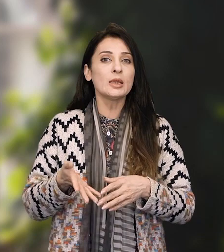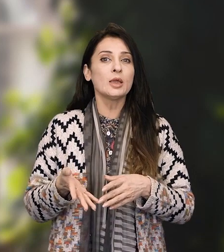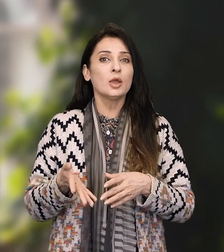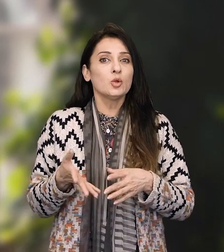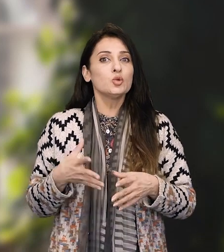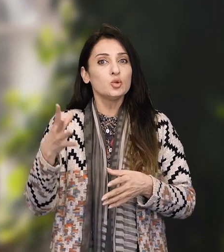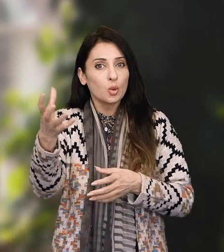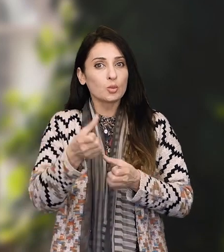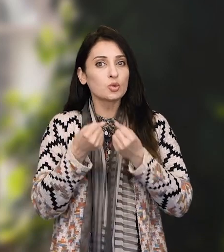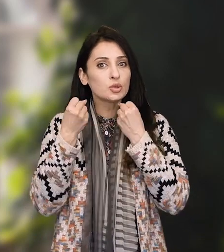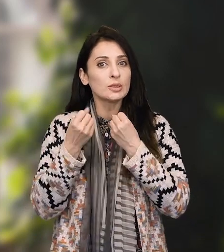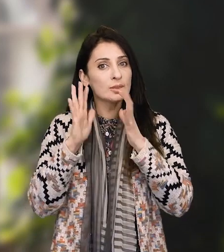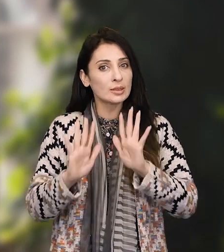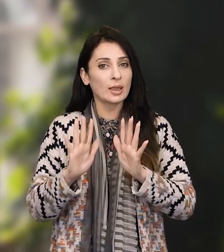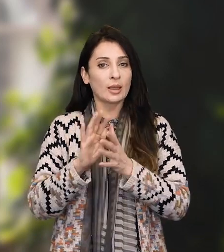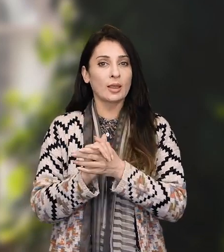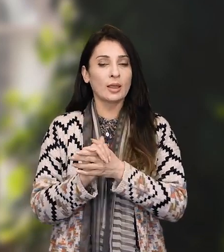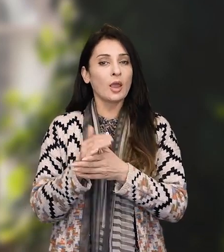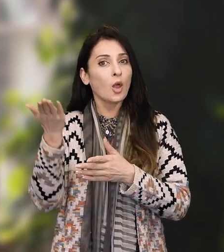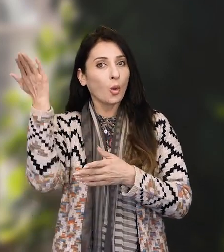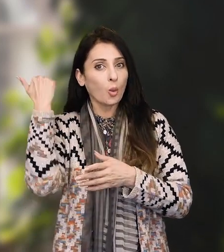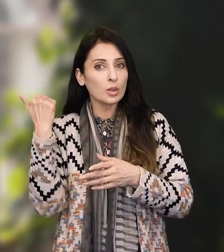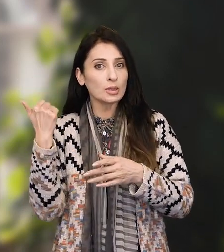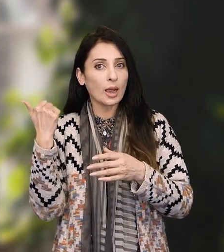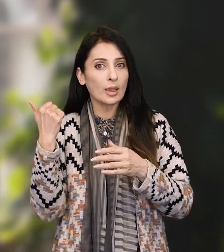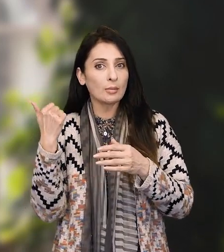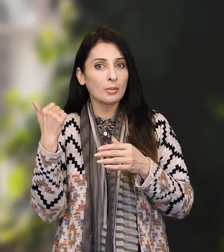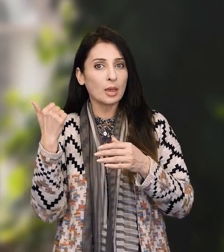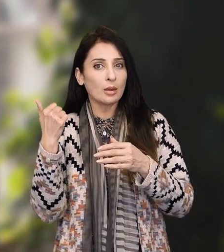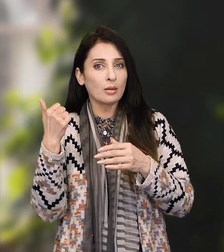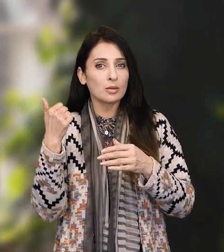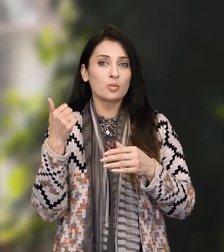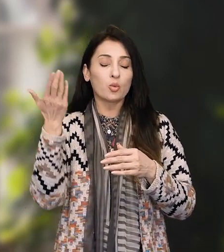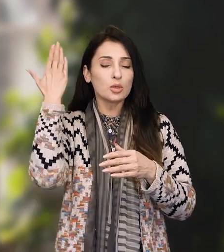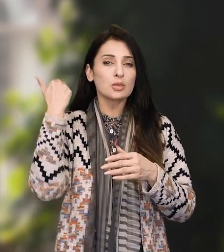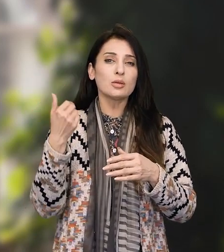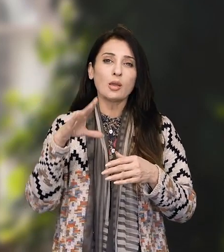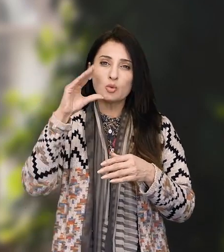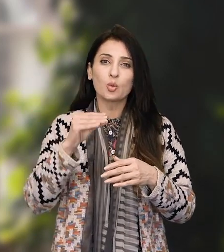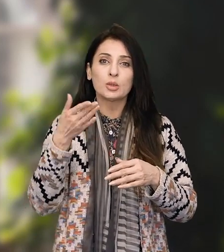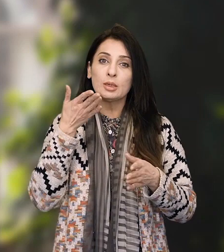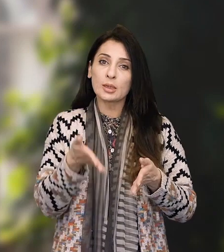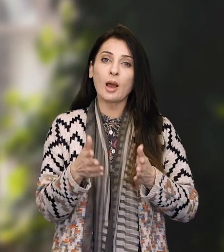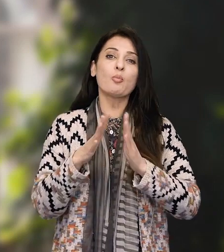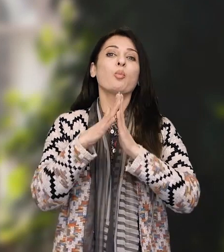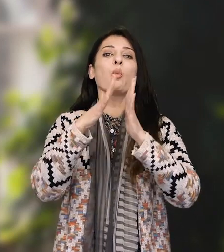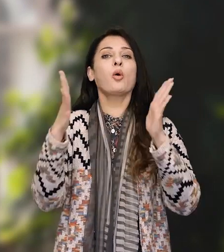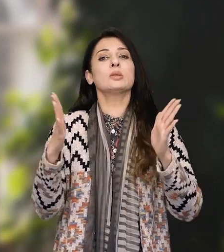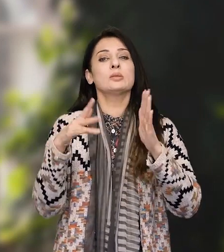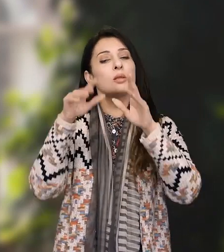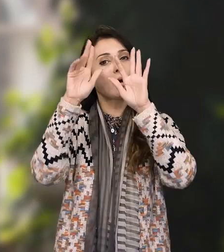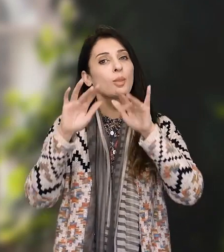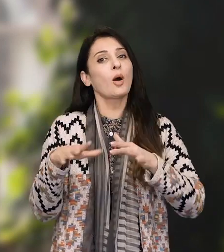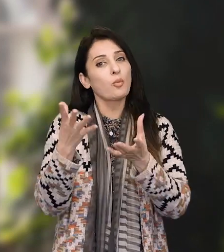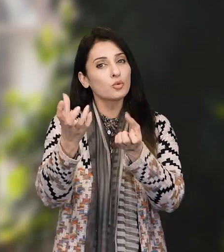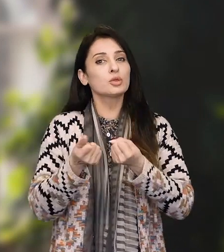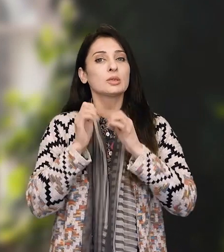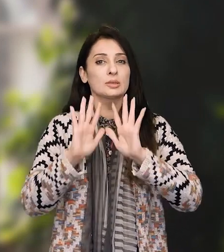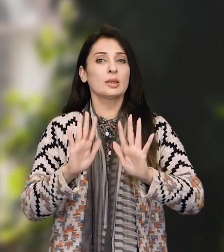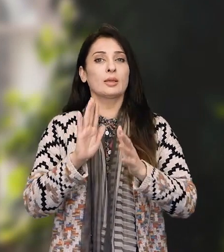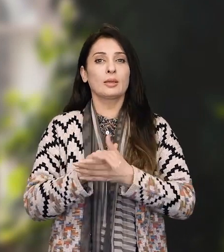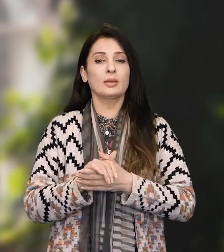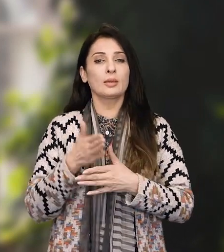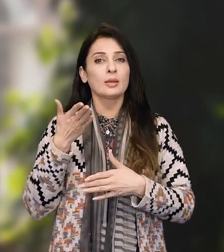जो opportunities available हैं compared to the time when I was growing up, they are massive. You